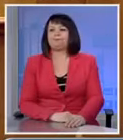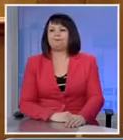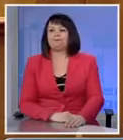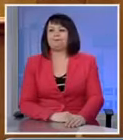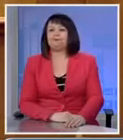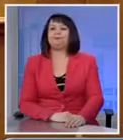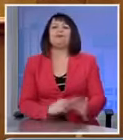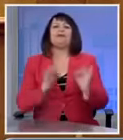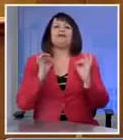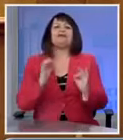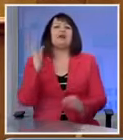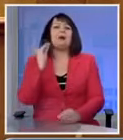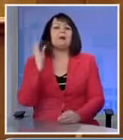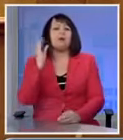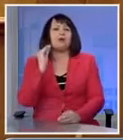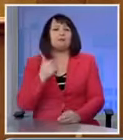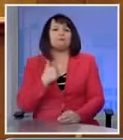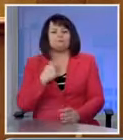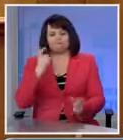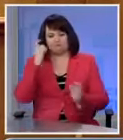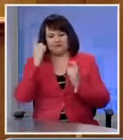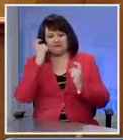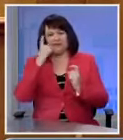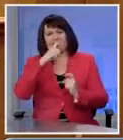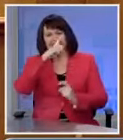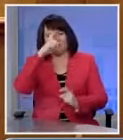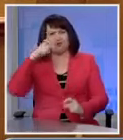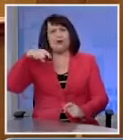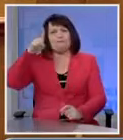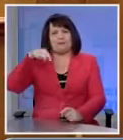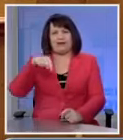Βέβαια, σας ακούω σήμερα και σκέφτομαι ότι για σας πρέπει να είναι μια δύσκολη μέρα.